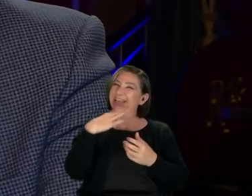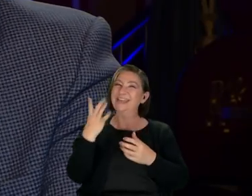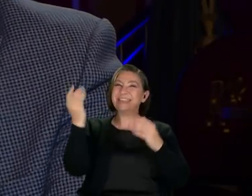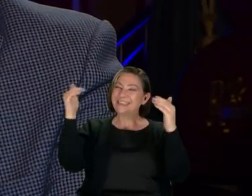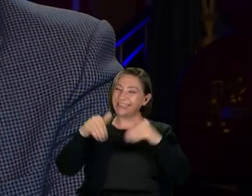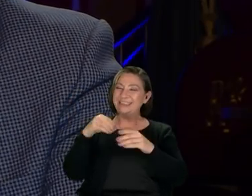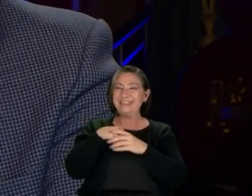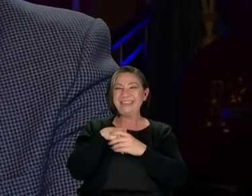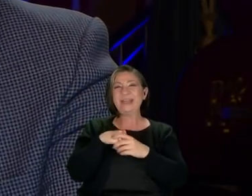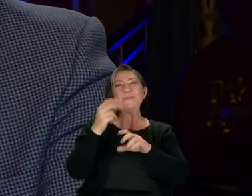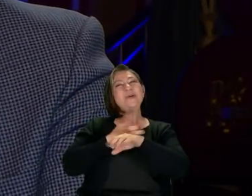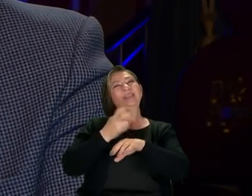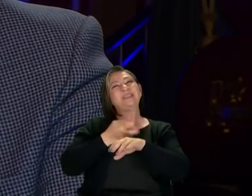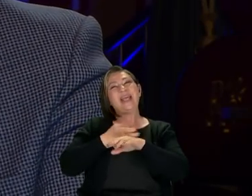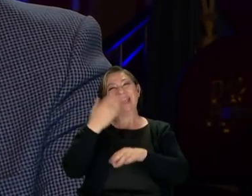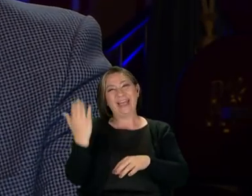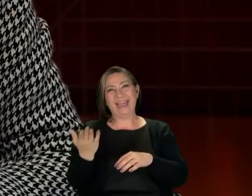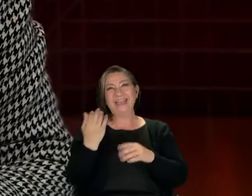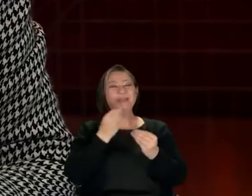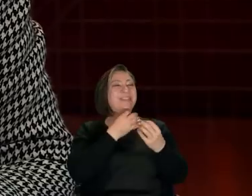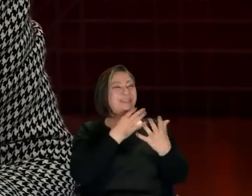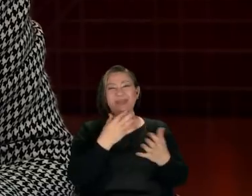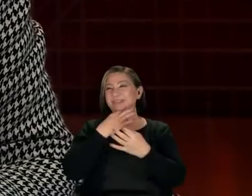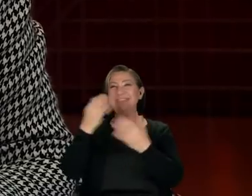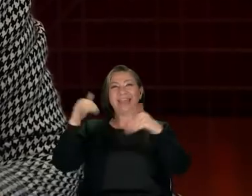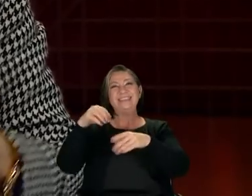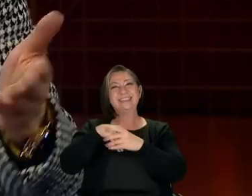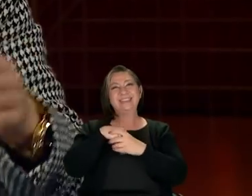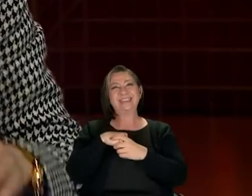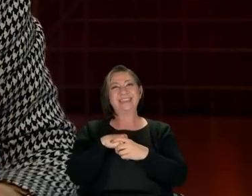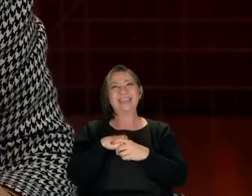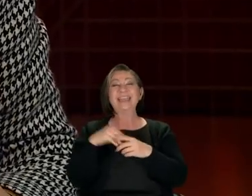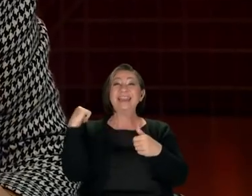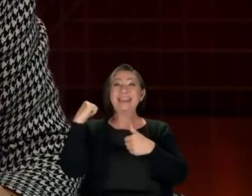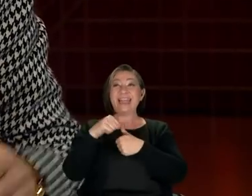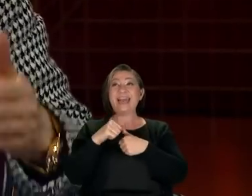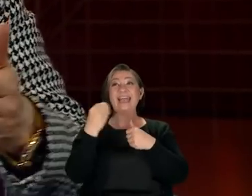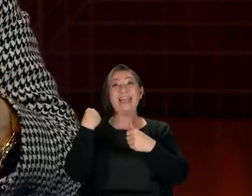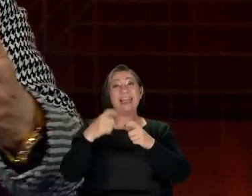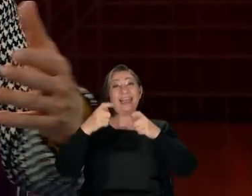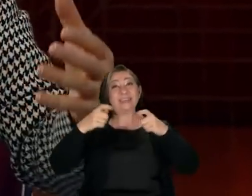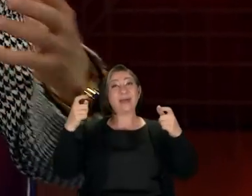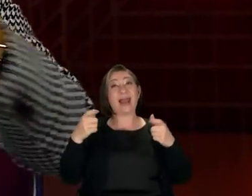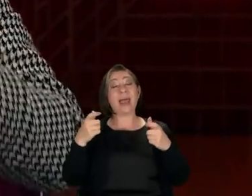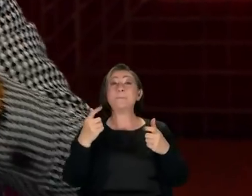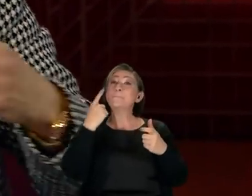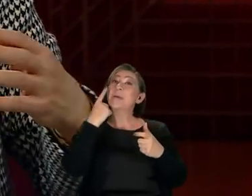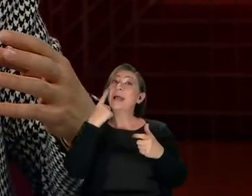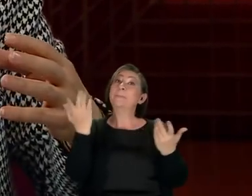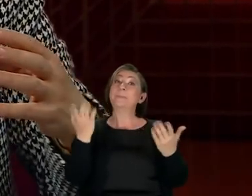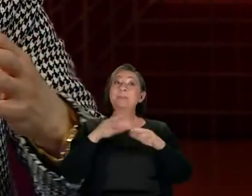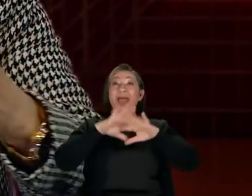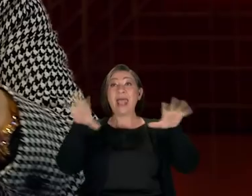Varlığınız itibariyle. Sağ olun. Maşallah. Çok maşallah. Çok teşekkür ederim geldiğiniz için. Tekrar yeni gelişmelerle bir de bakalım hep